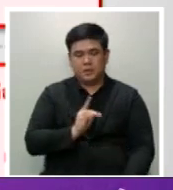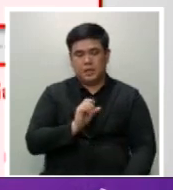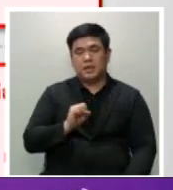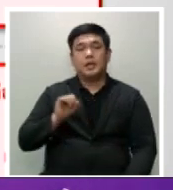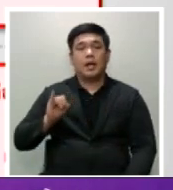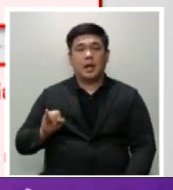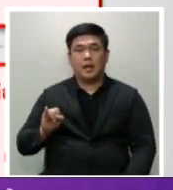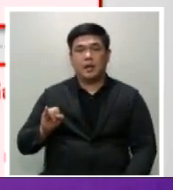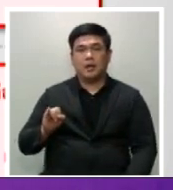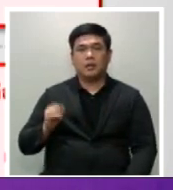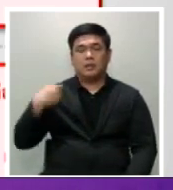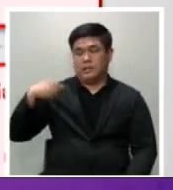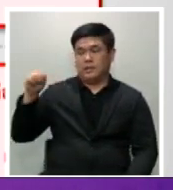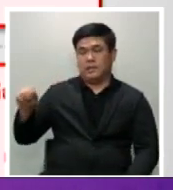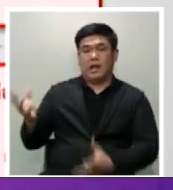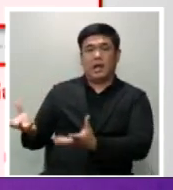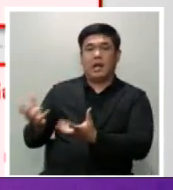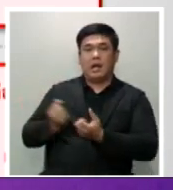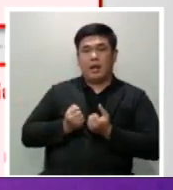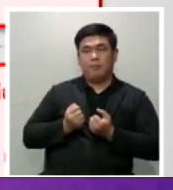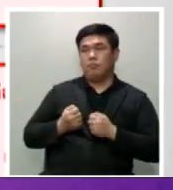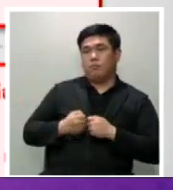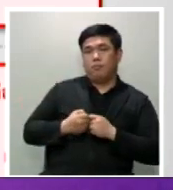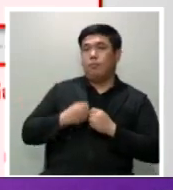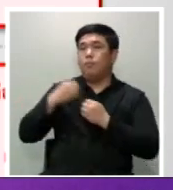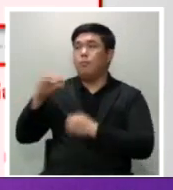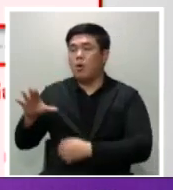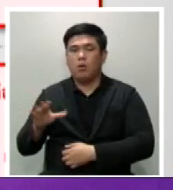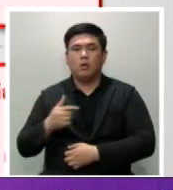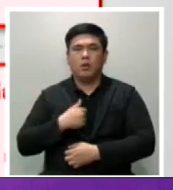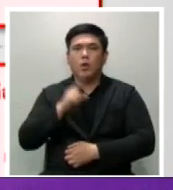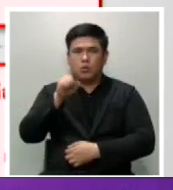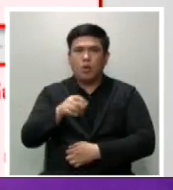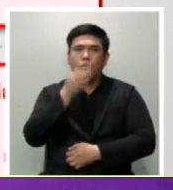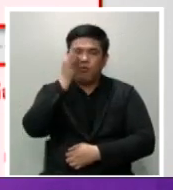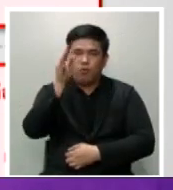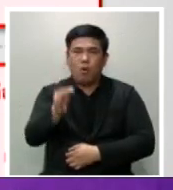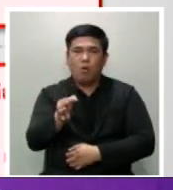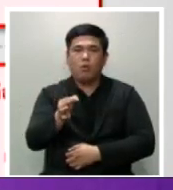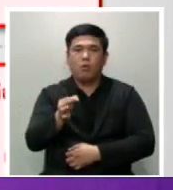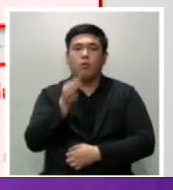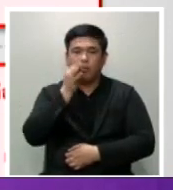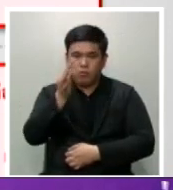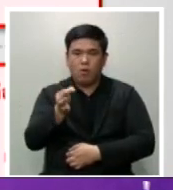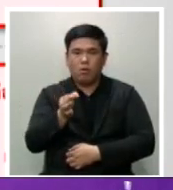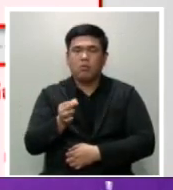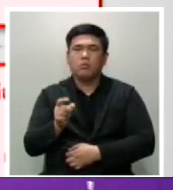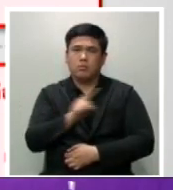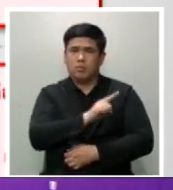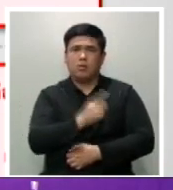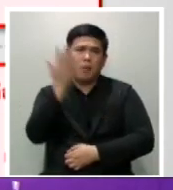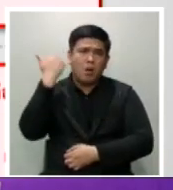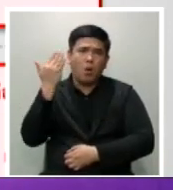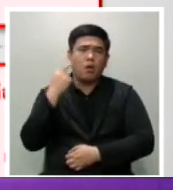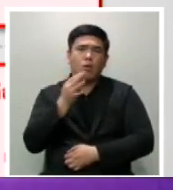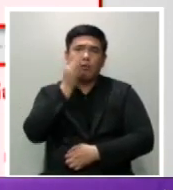รับเรื่องจากอัยการแล้วยันกลับไปว่าเขาเห็นว่าควรฟ้องเขาเก่งครับต้องชมเชยเ